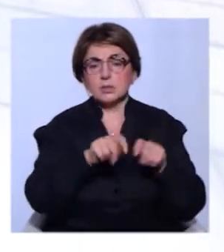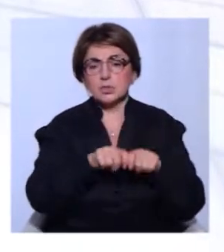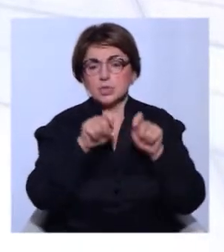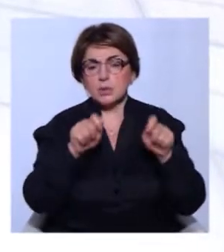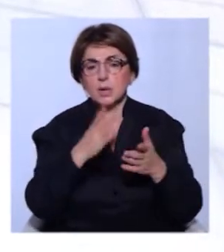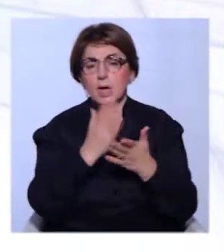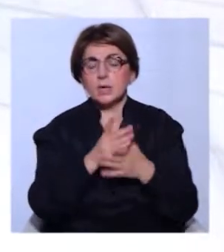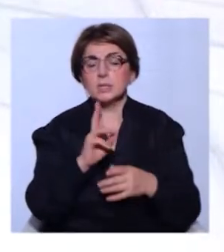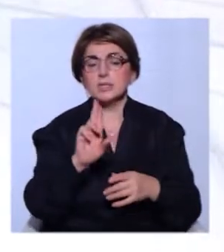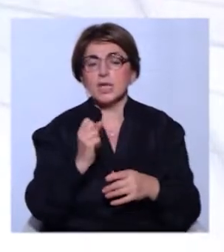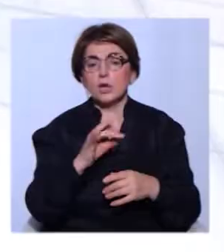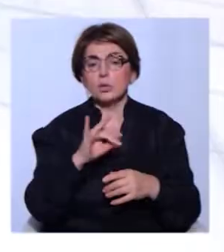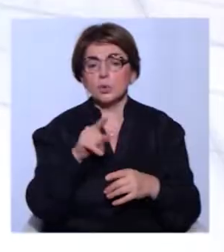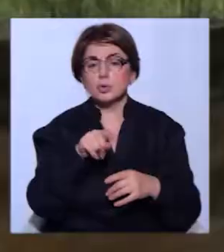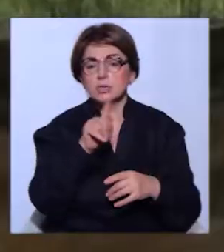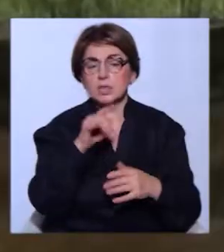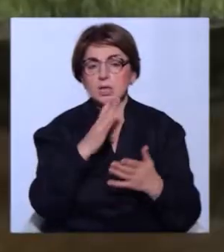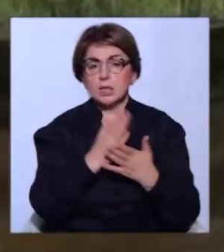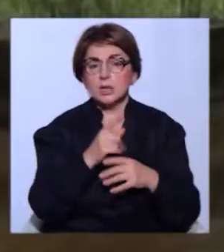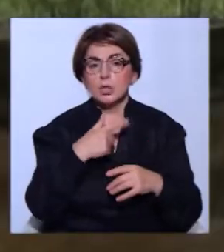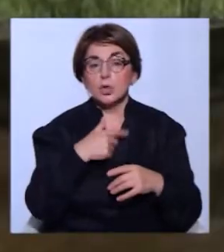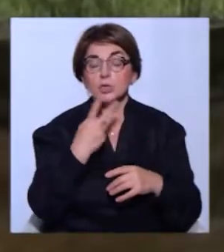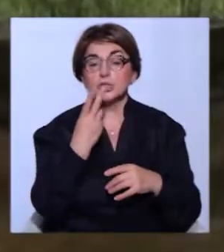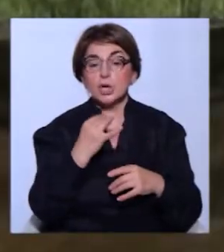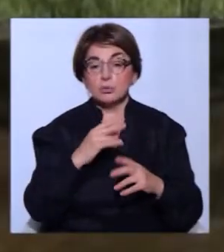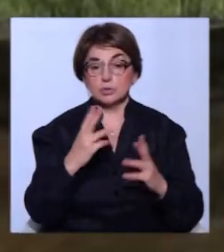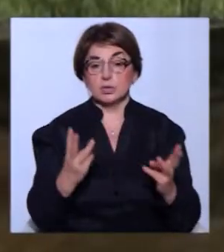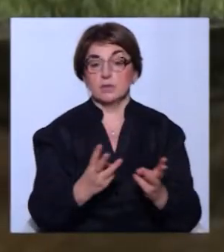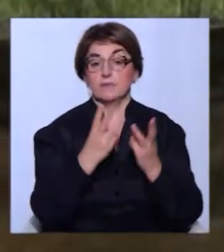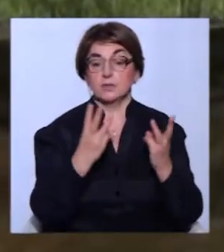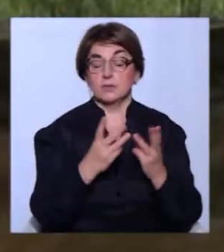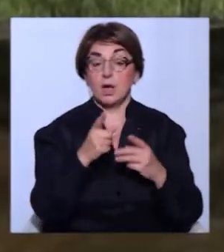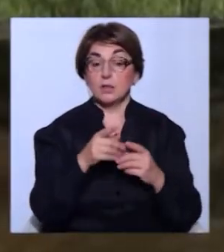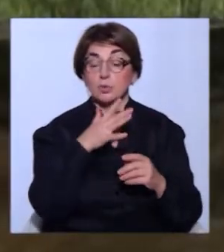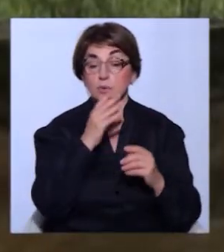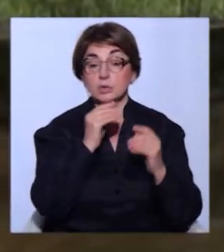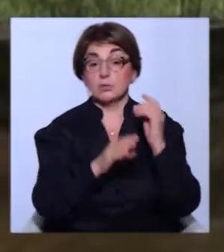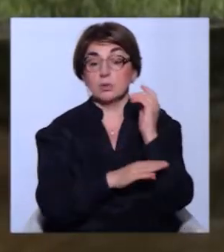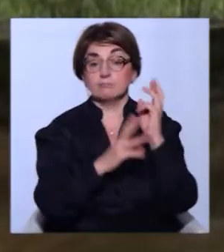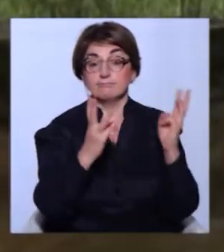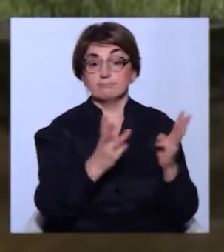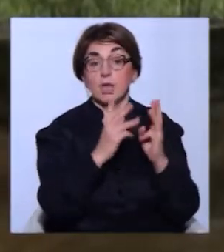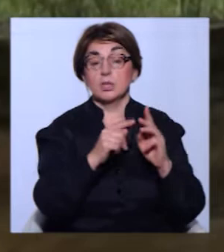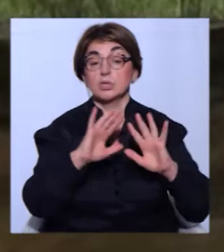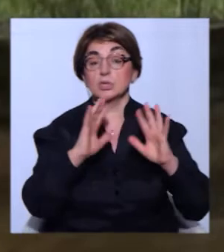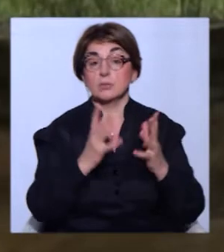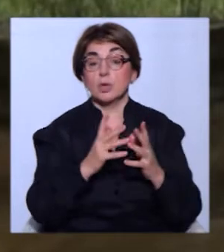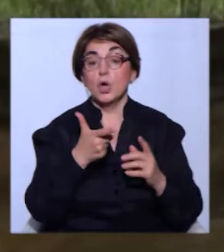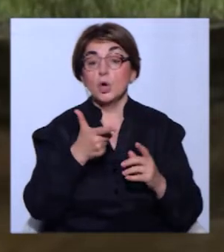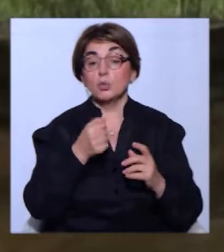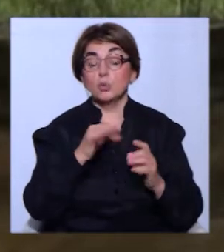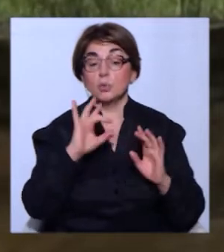ზუსტად ცელულოზისაგან. როდესაც ჩვენ ცელულოზას ვწვავთ, ანუ მცენარეს ვწვავთ, ასეთ შემთხვევაში